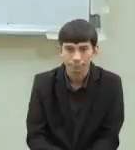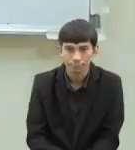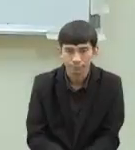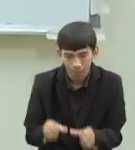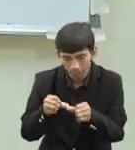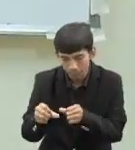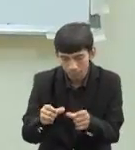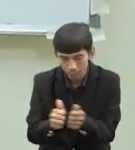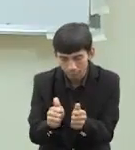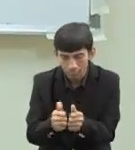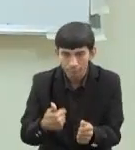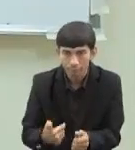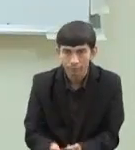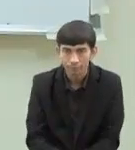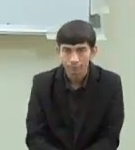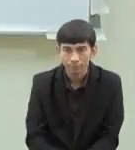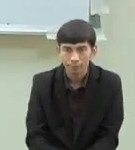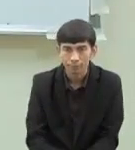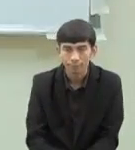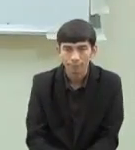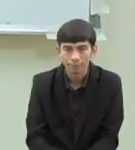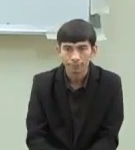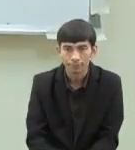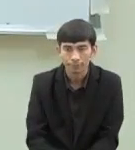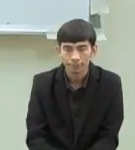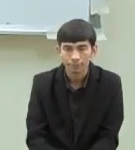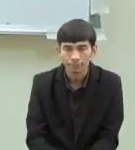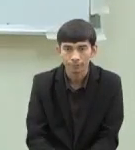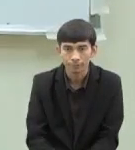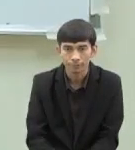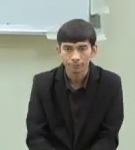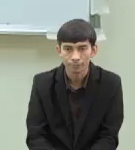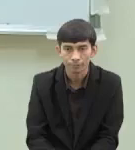Là chúng mình đã cứu con, bắt to chúng mình đã cứu.